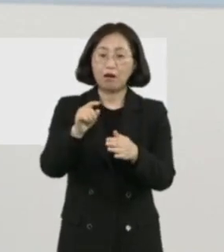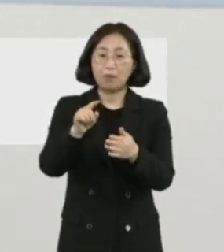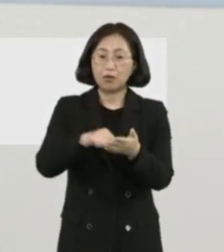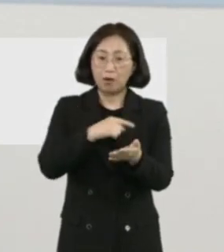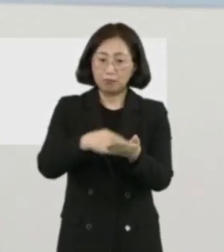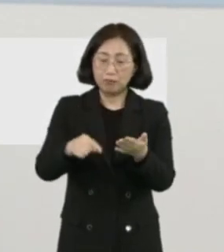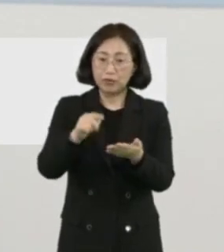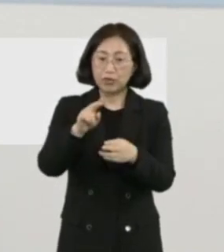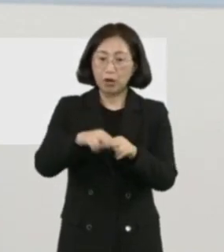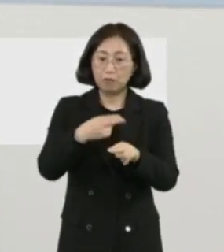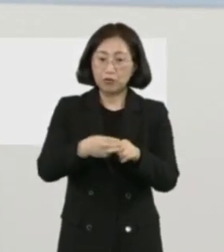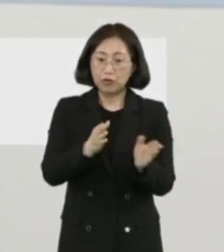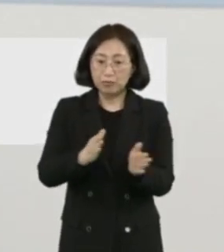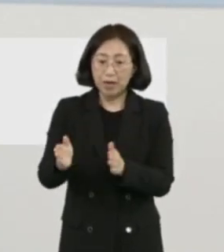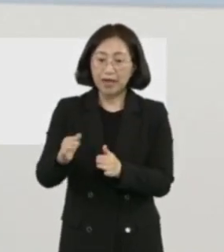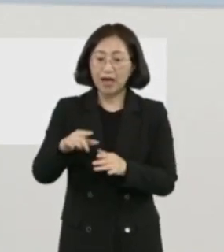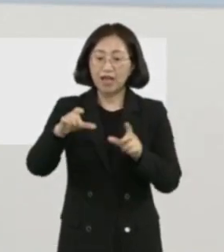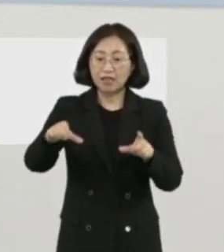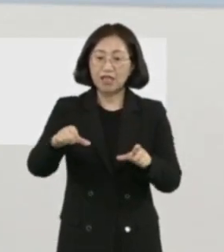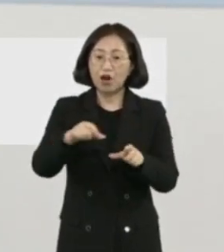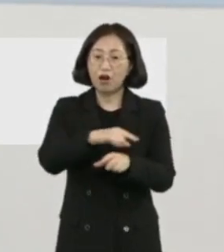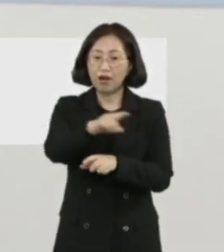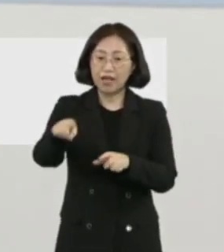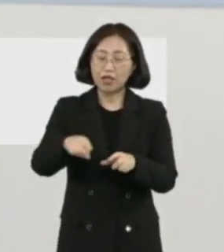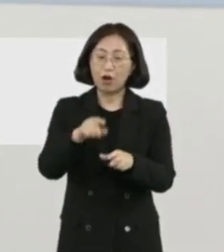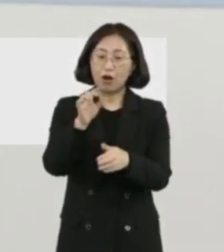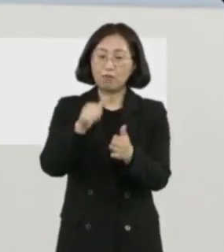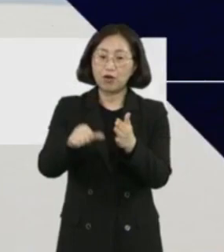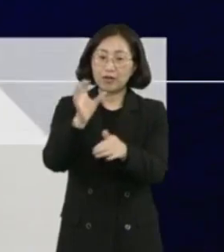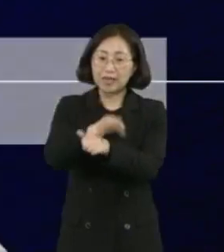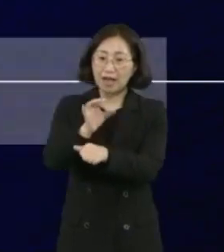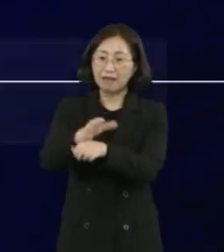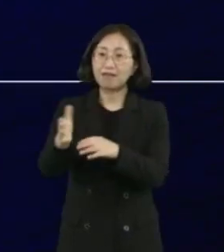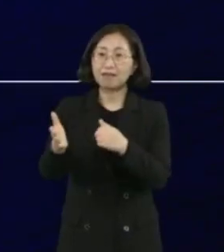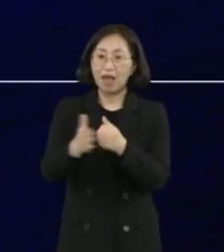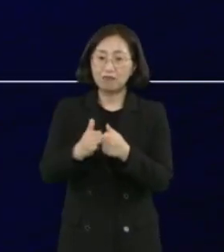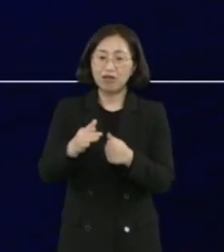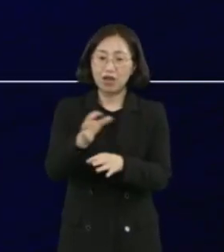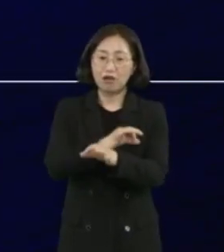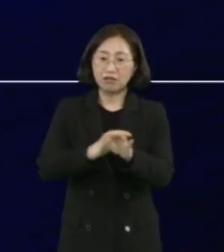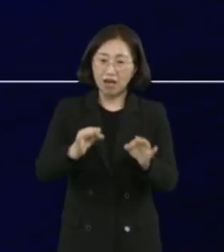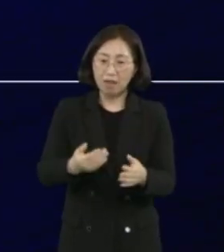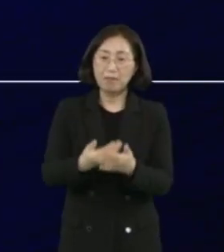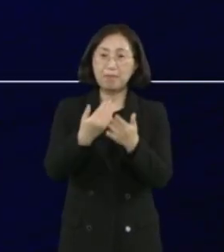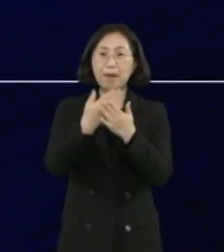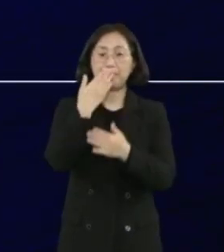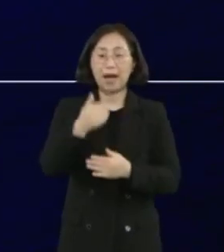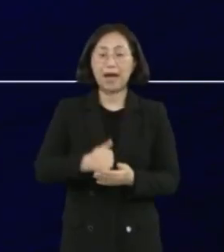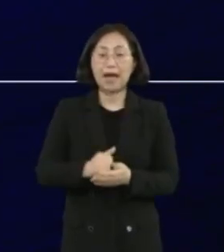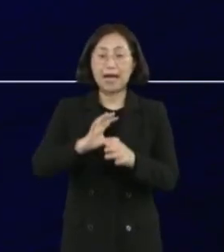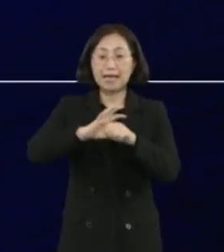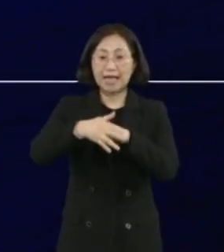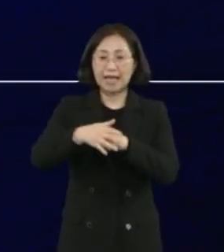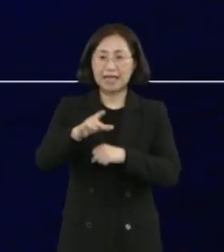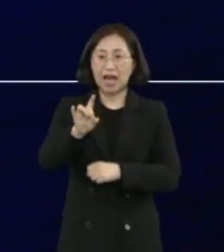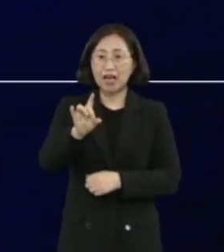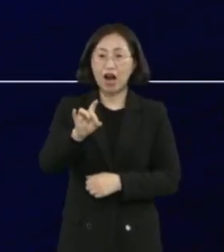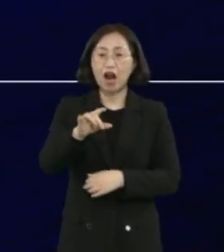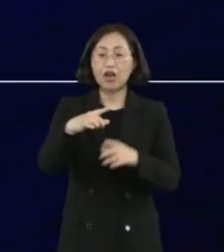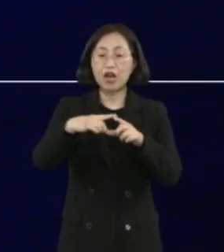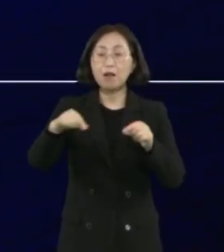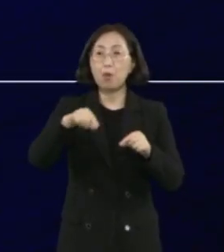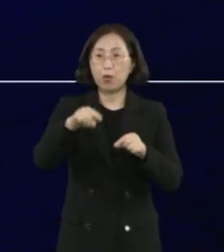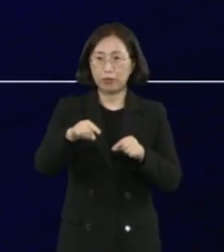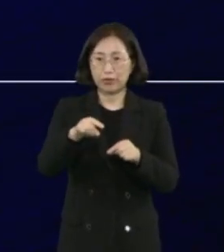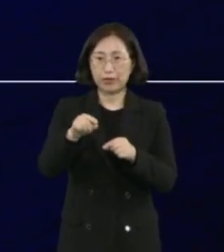우리 지역경제가 많이 활성화될 걸로 기대하고 있습니다. 세계에서 유일하게 이 제도를 시행 중인 일본은